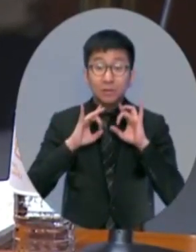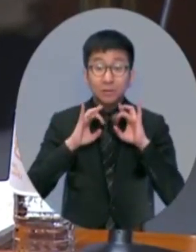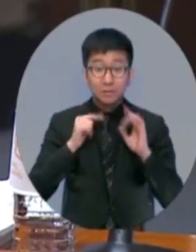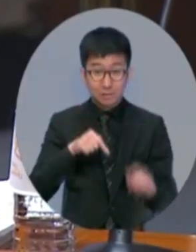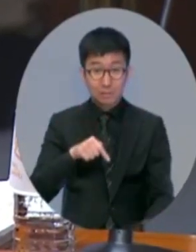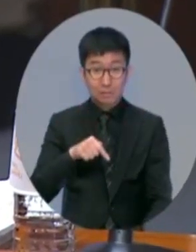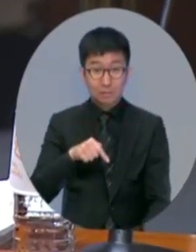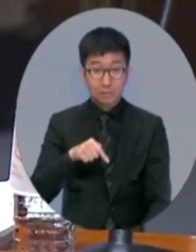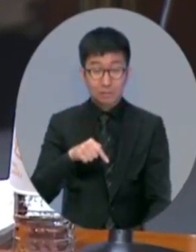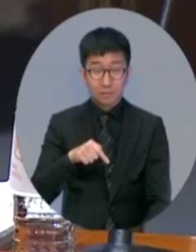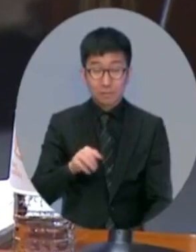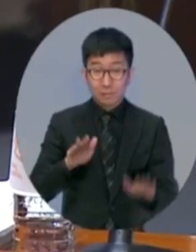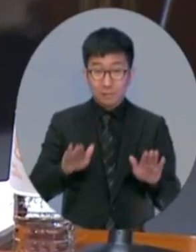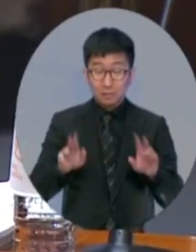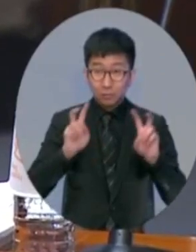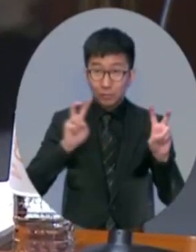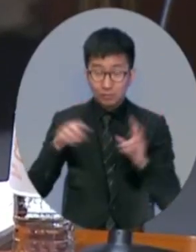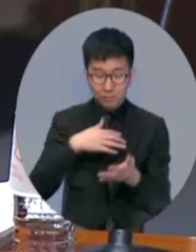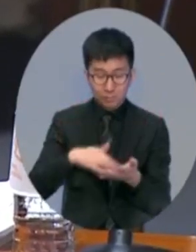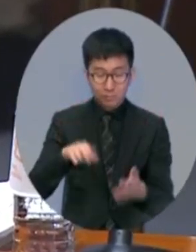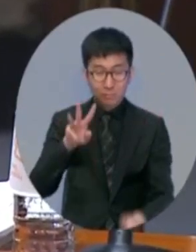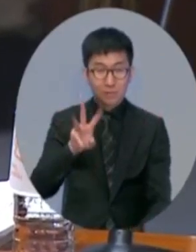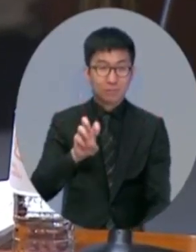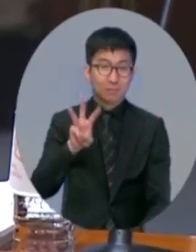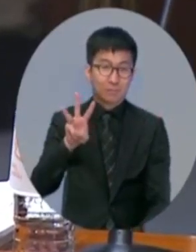지금 33개 기업이 7조